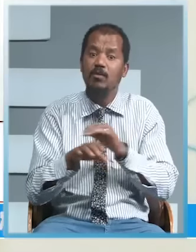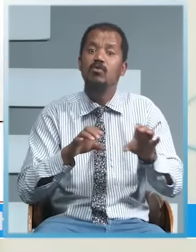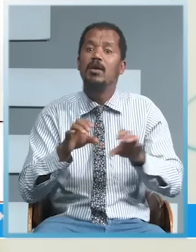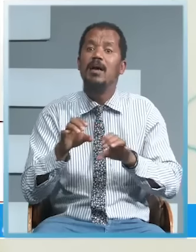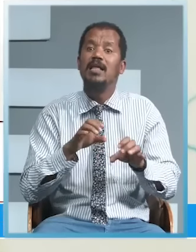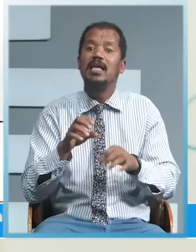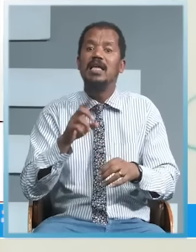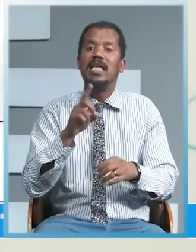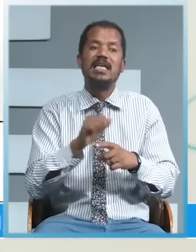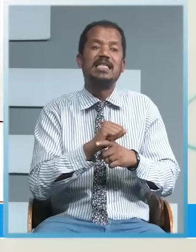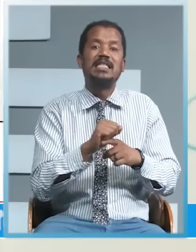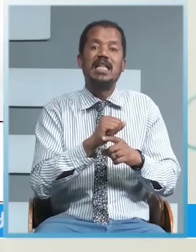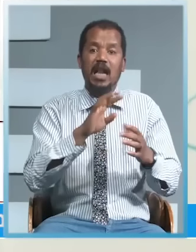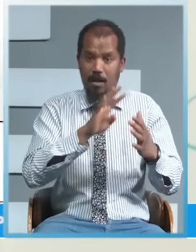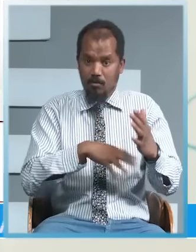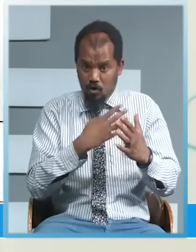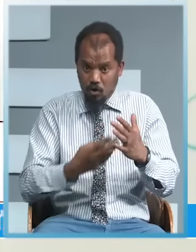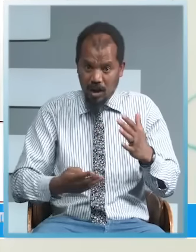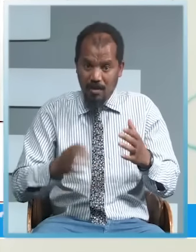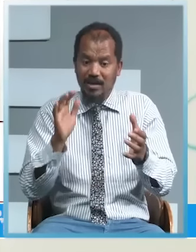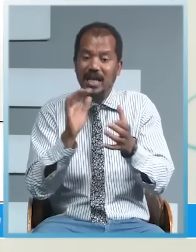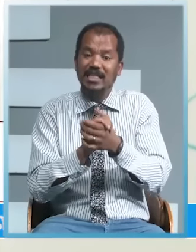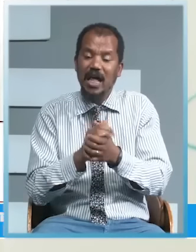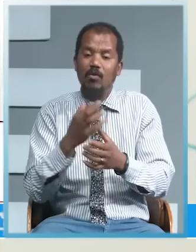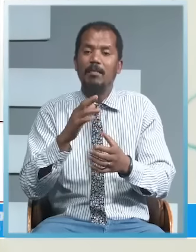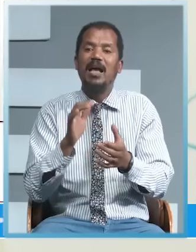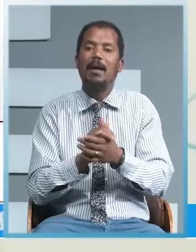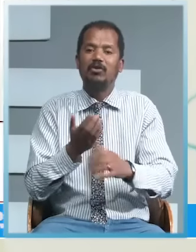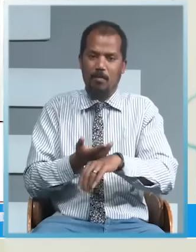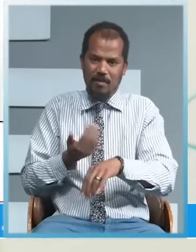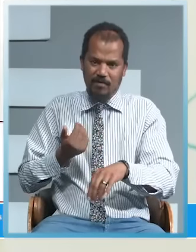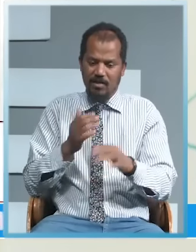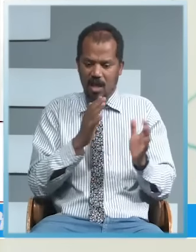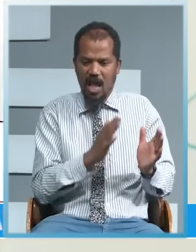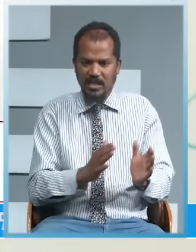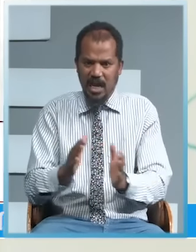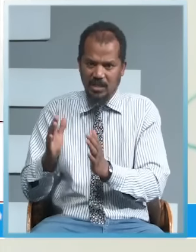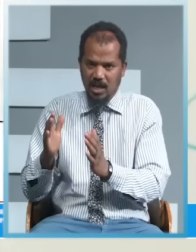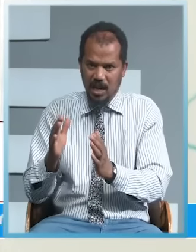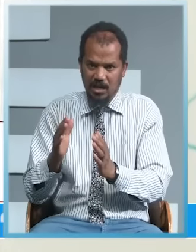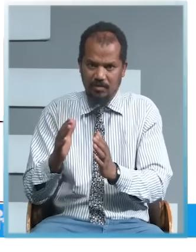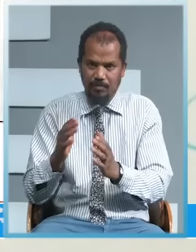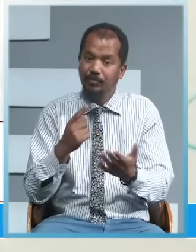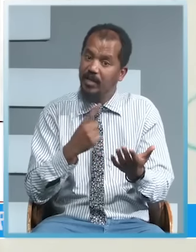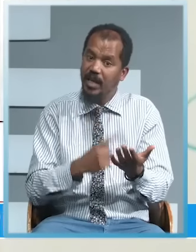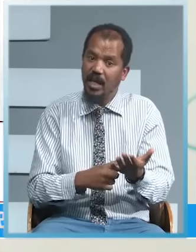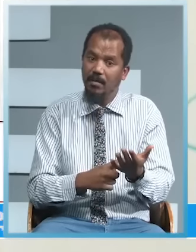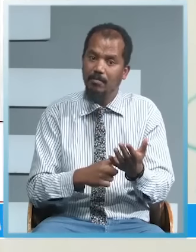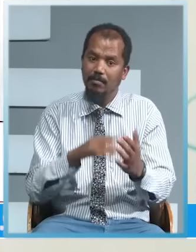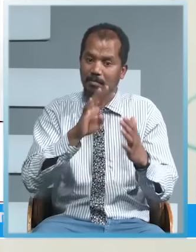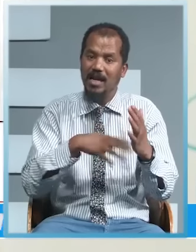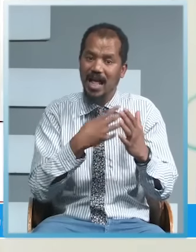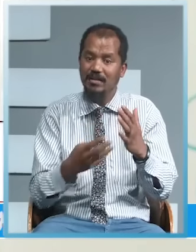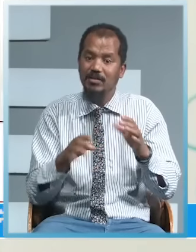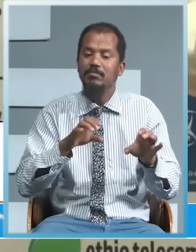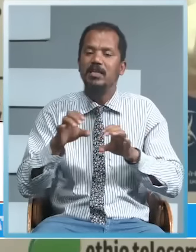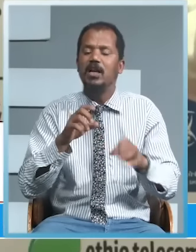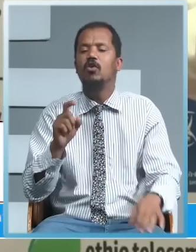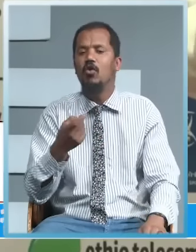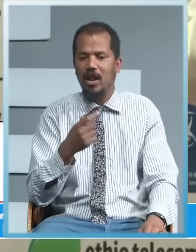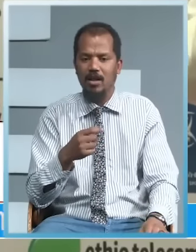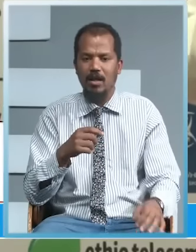ለማድረግ የስልጠና ፕሮግራምም ከትዳሩ ወይም ከጋብቻው በፊት አዘጋጅተናል። ይህም መርሃ ግብር የሚከናወን